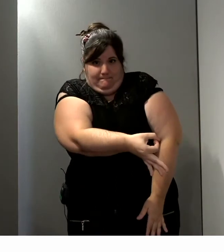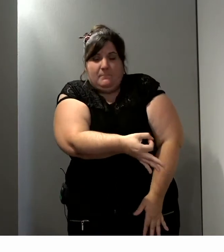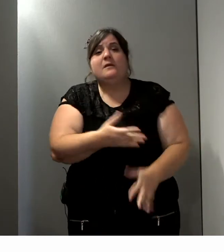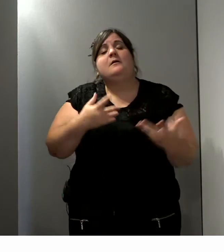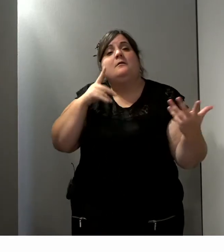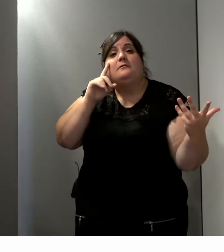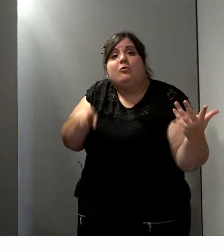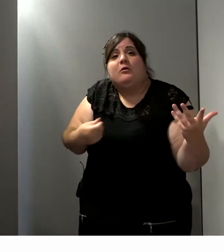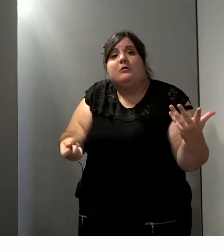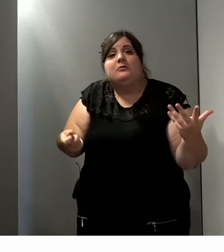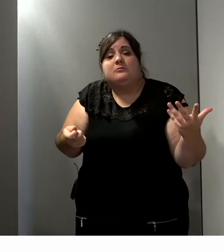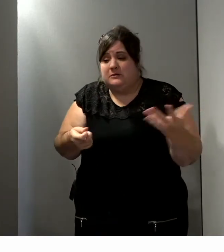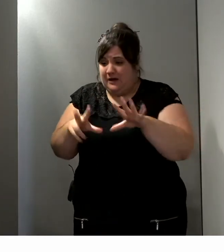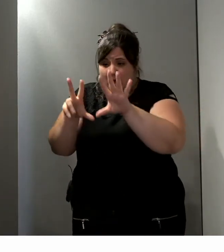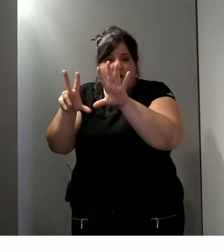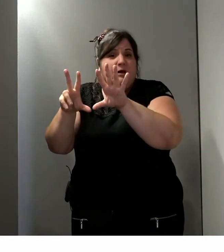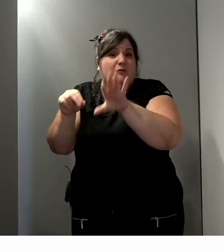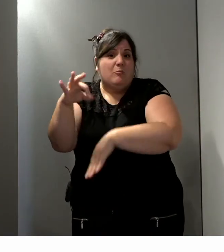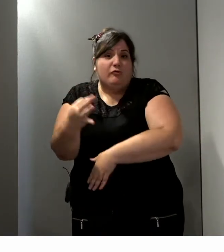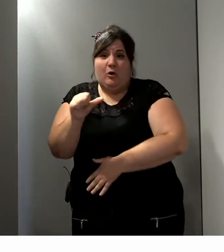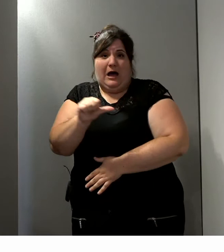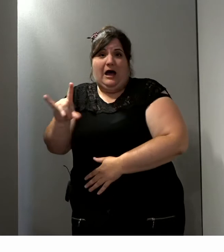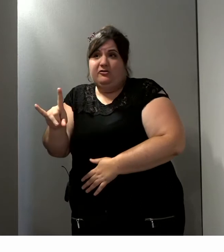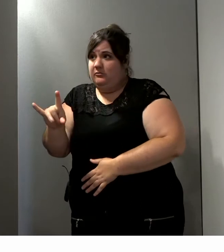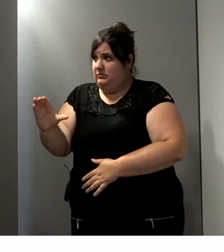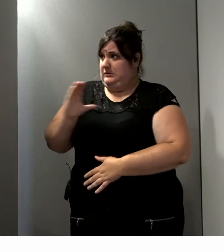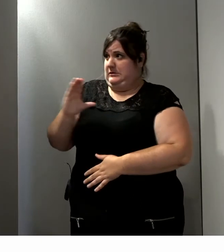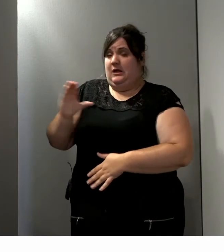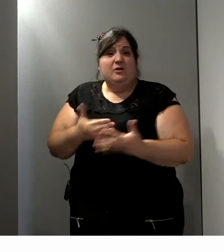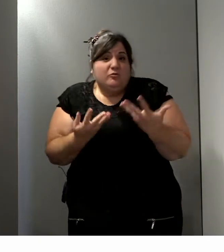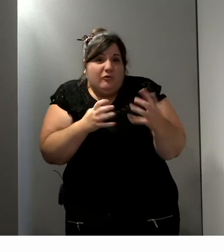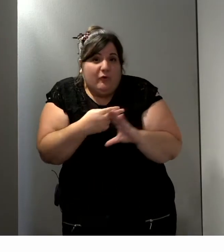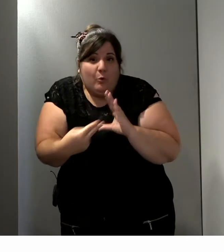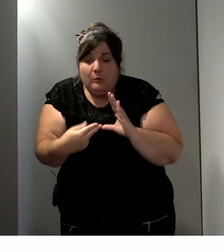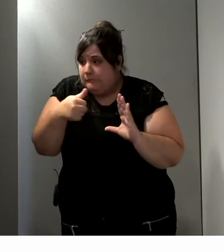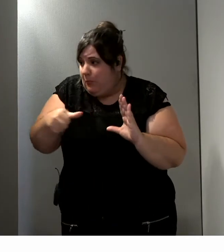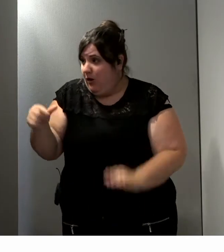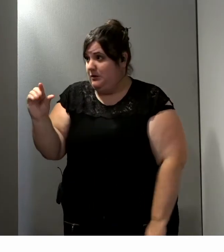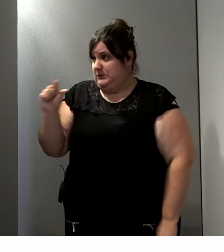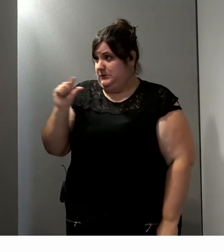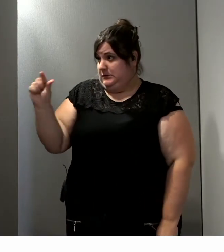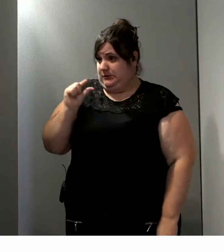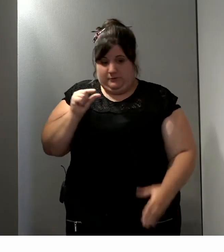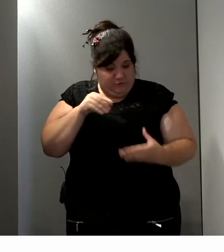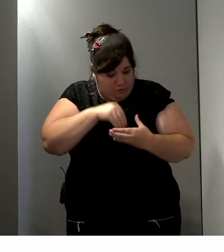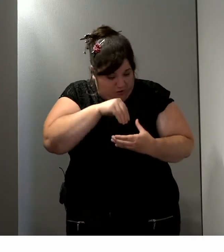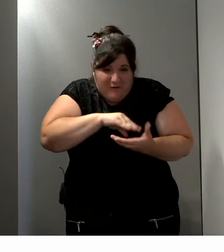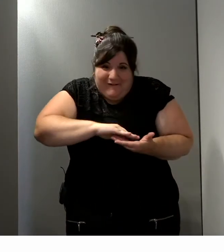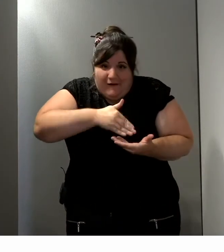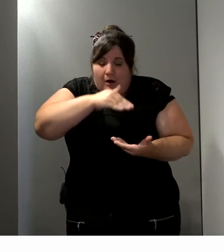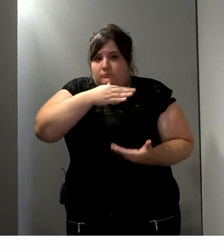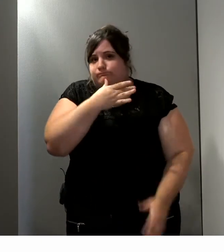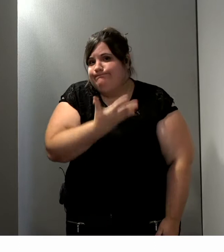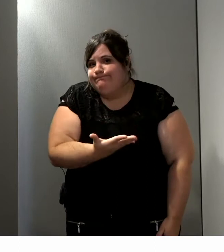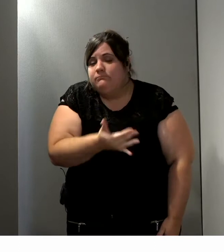puisque 80% d'entre eux sont bénéficiaires de l'allocation adulte handicapé. Donc avec 900 € par mois, envisager de mettre au pot plusieurs milliers d'euros pour démarrer son activité,